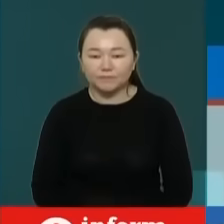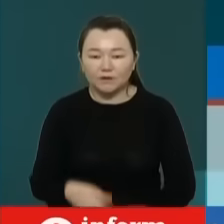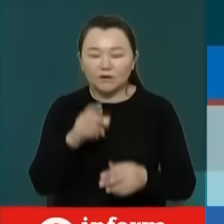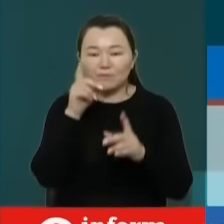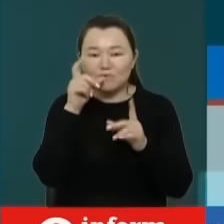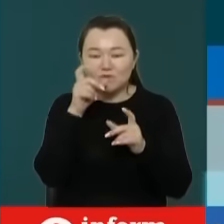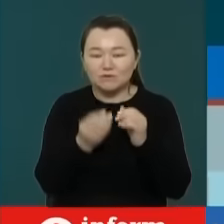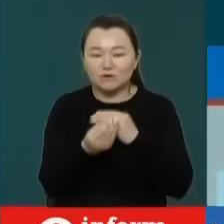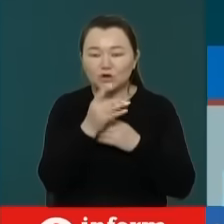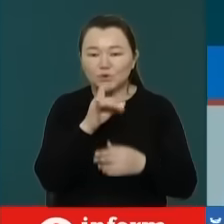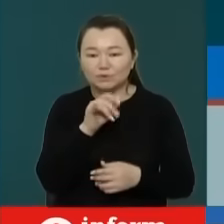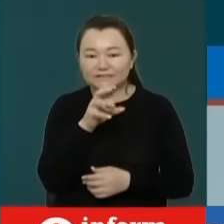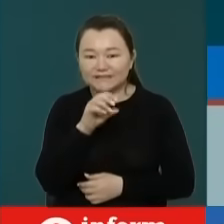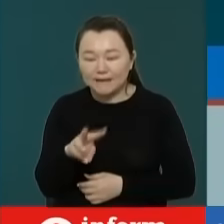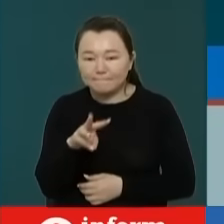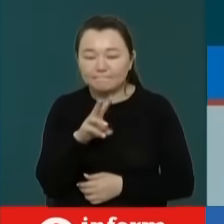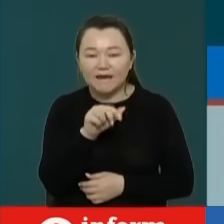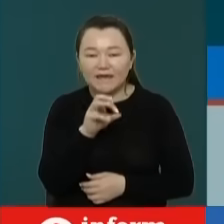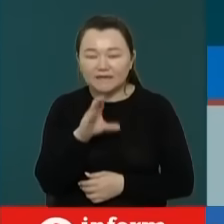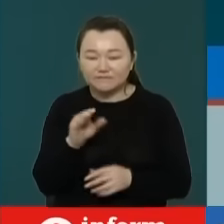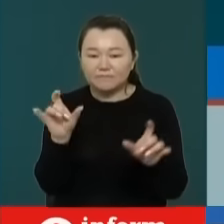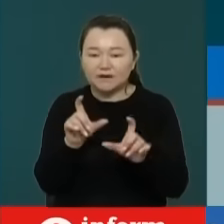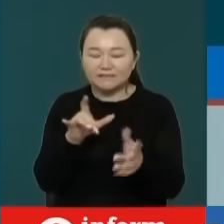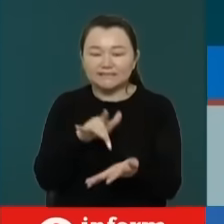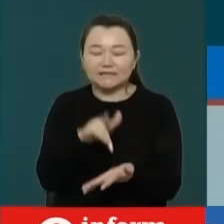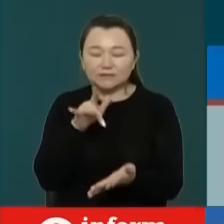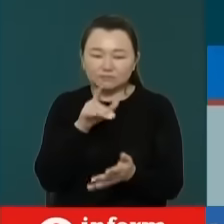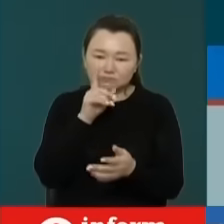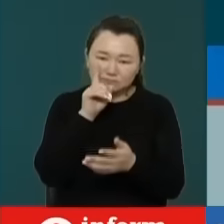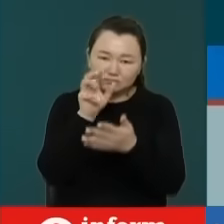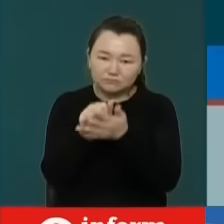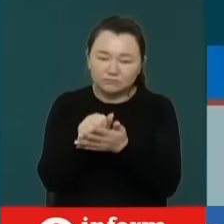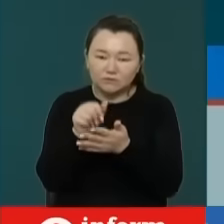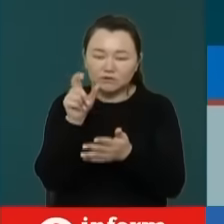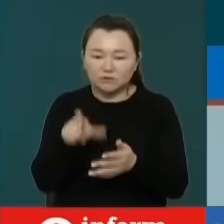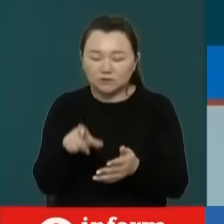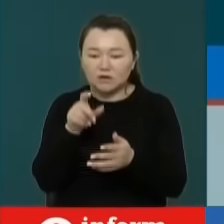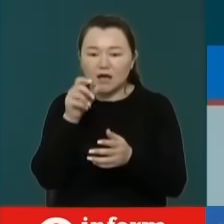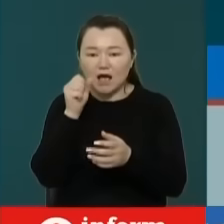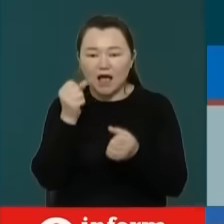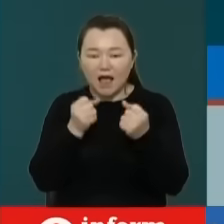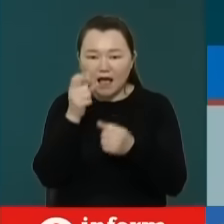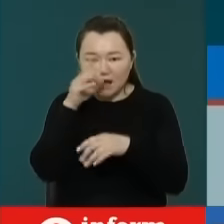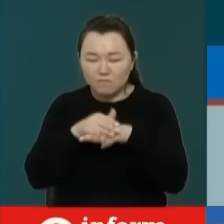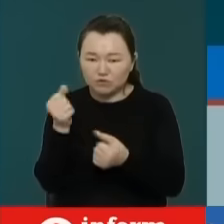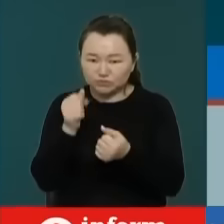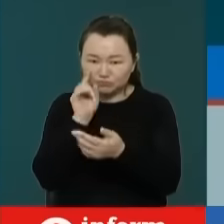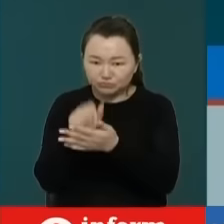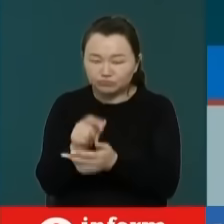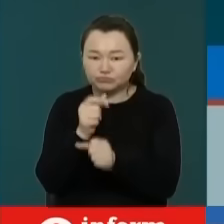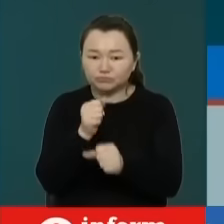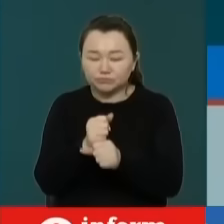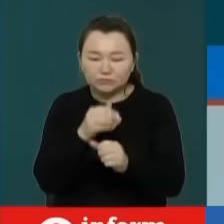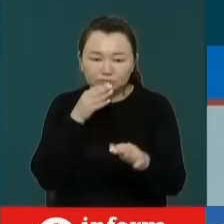Блогер Рүстем Баязиев ең алдымен көлік сататын орталықтың алдынан әкімдіктің қызметтік машинасын байқап, ішке қарай кіреді. Сосын қала